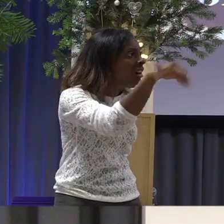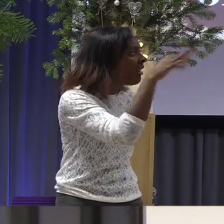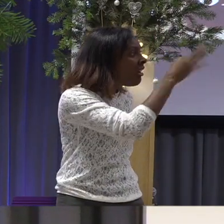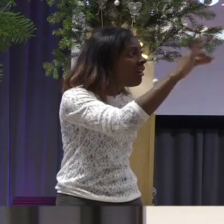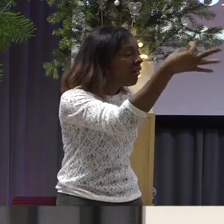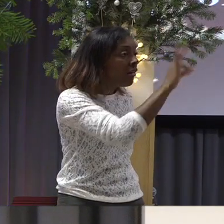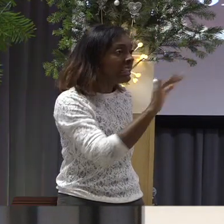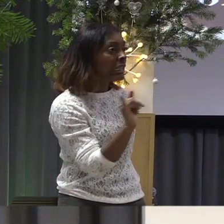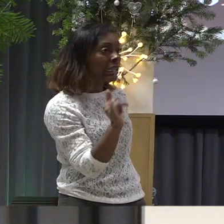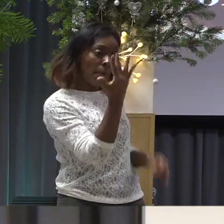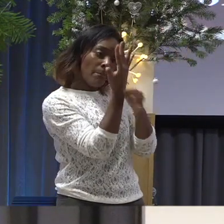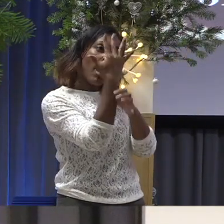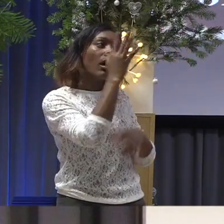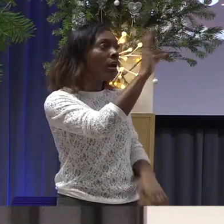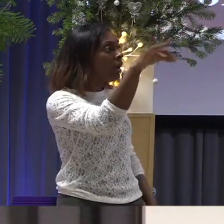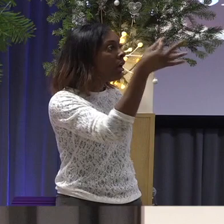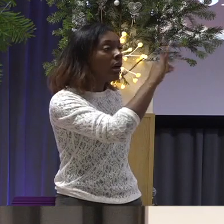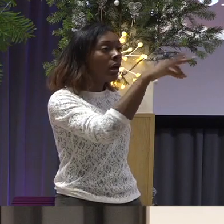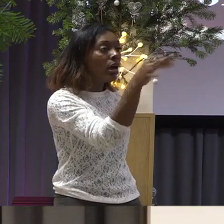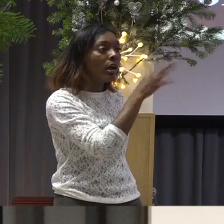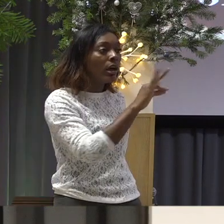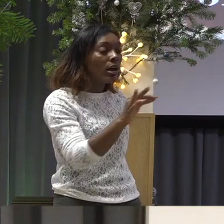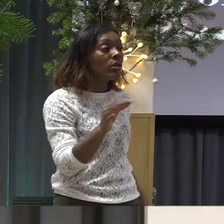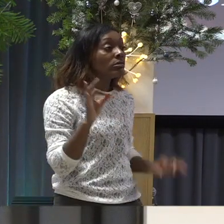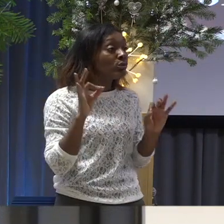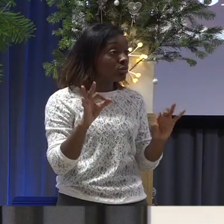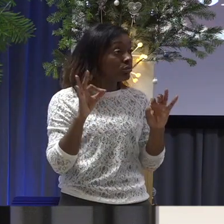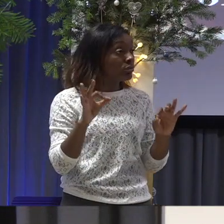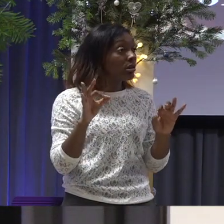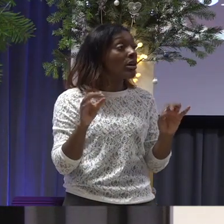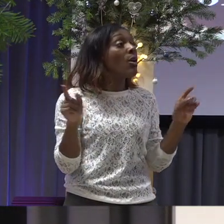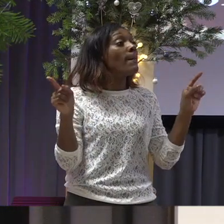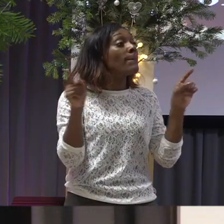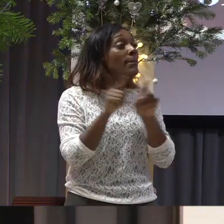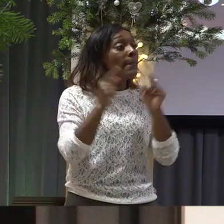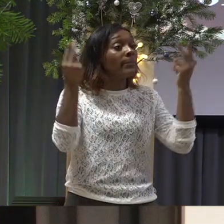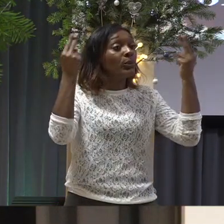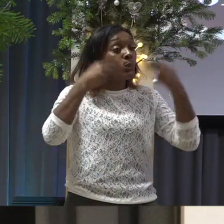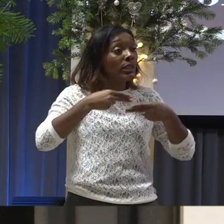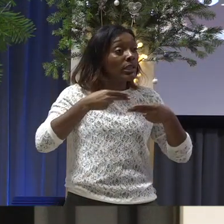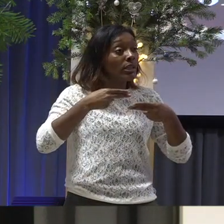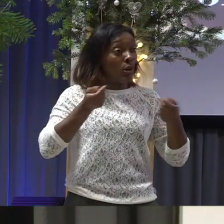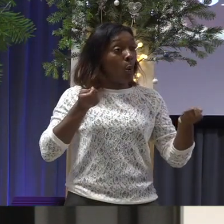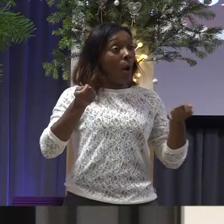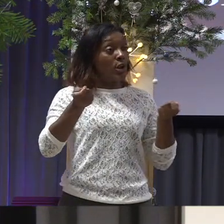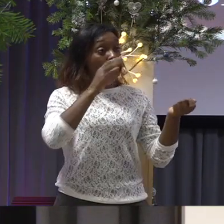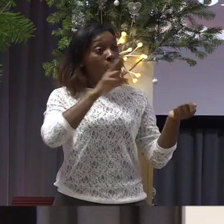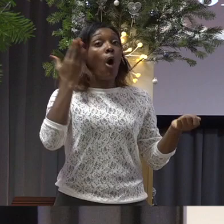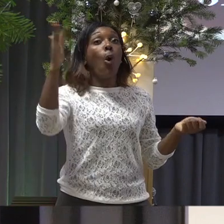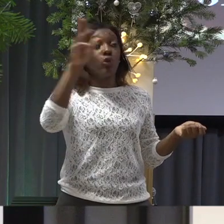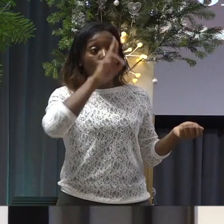dans la même nuit, effectivement, le royaume sera attaqué par un